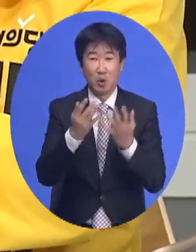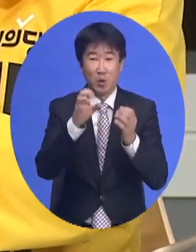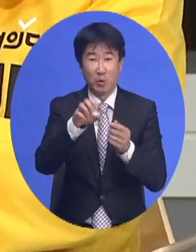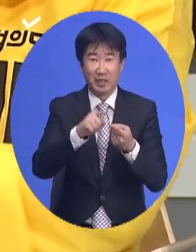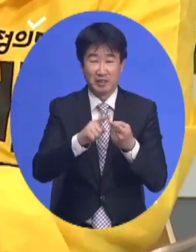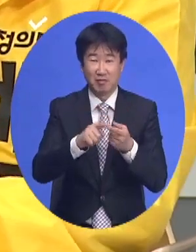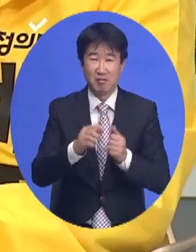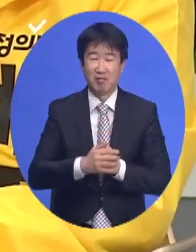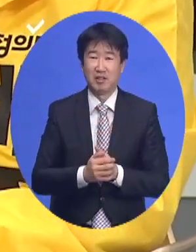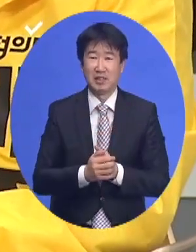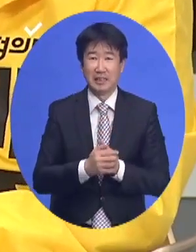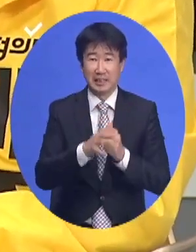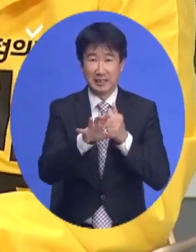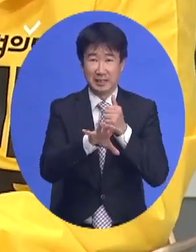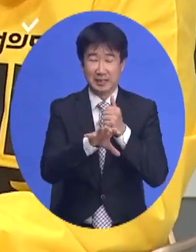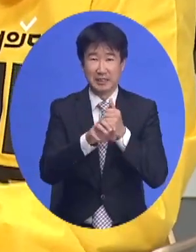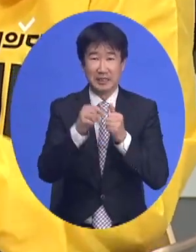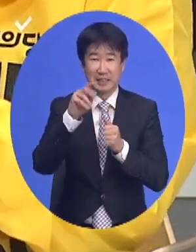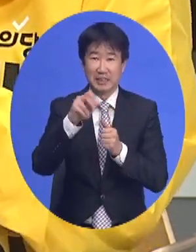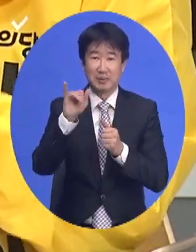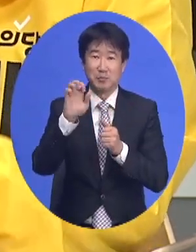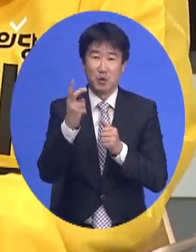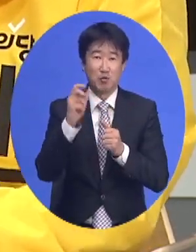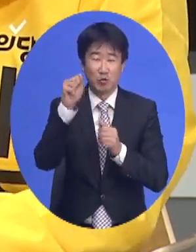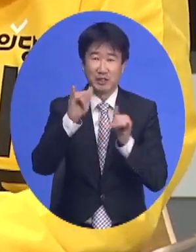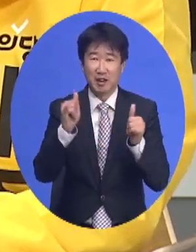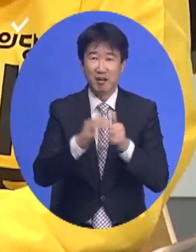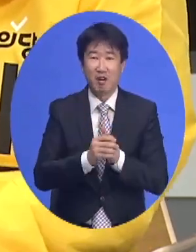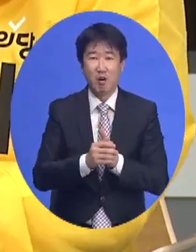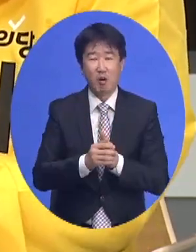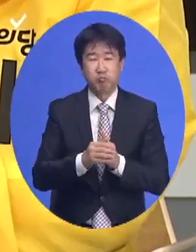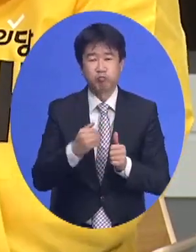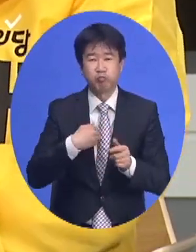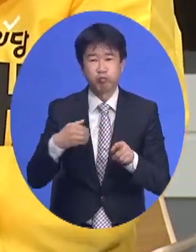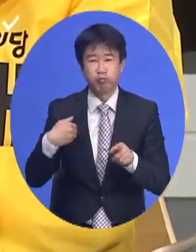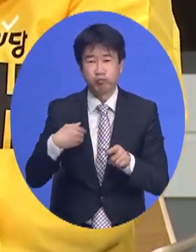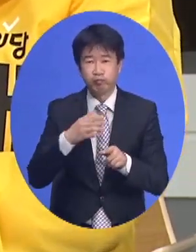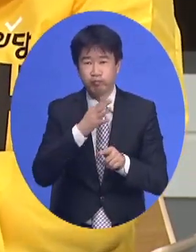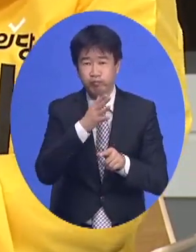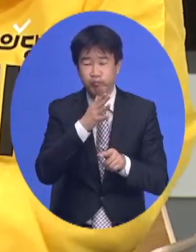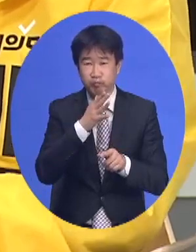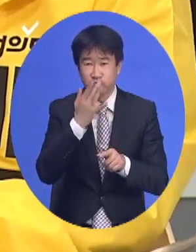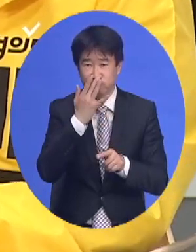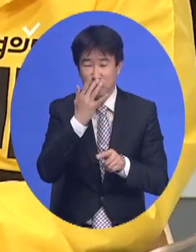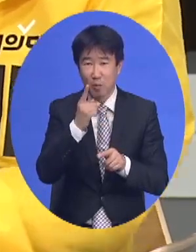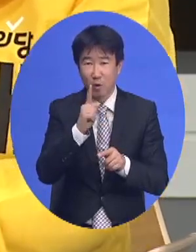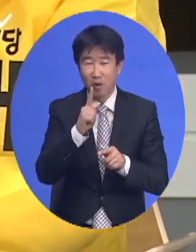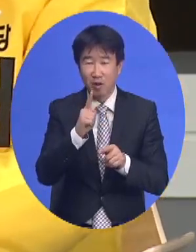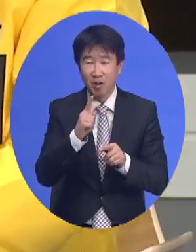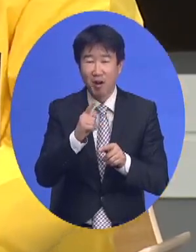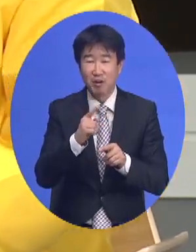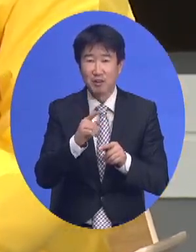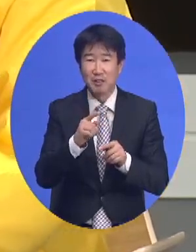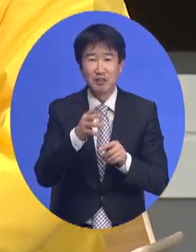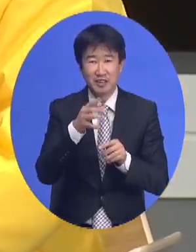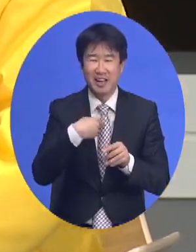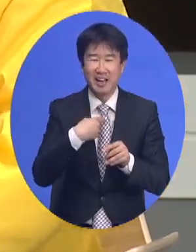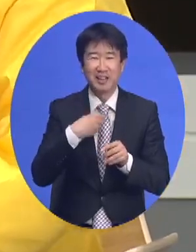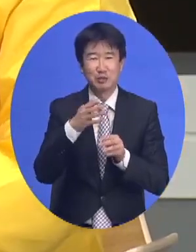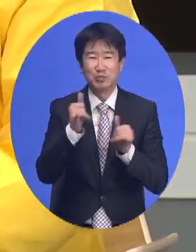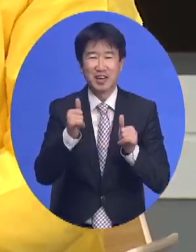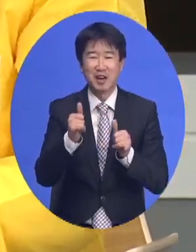대해서 장기표 후보자님은 그 얼마나 알고 계시는지 말씀을 좀 해주십시오. 뭐 제가 뭐 전문가도 아닌데 얼마나